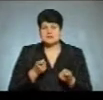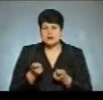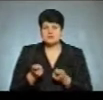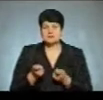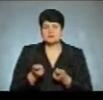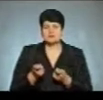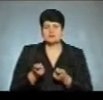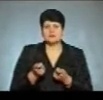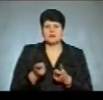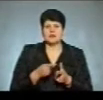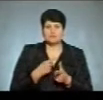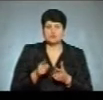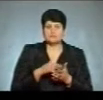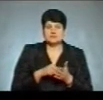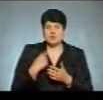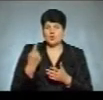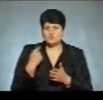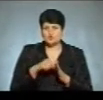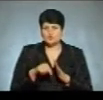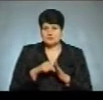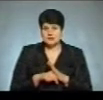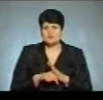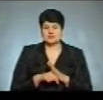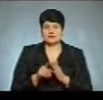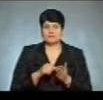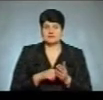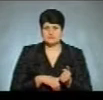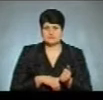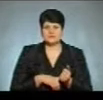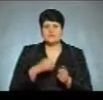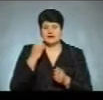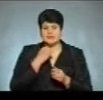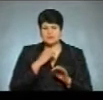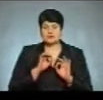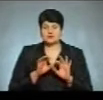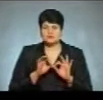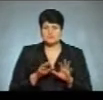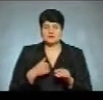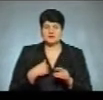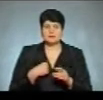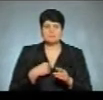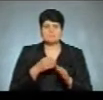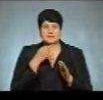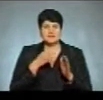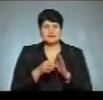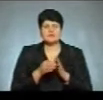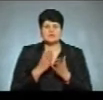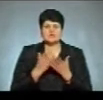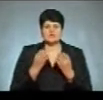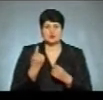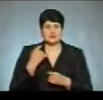райдержадміністраціях або містах обласного значення, виконкомах міста. Дякую за роз'яснення. Мені підказують, є ще один дзвінок. Доброго